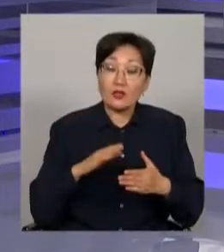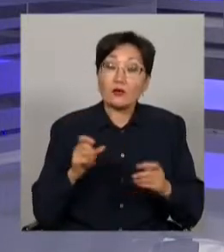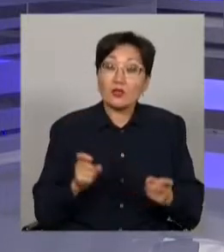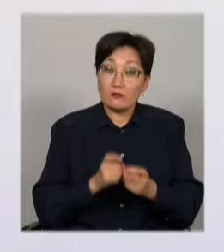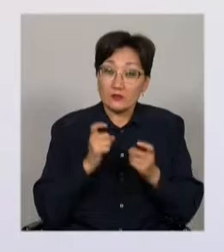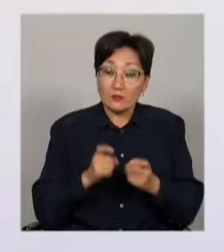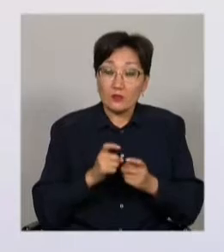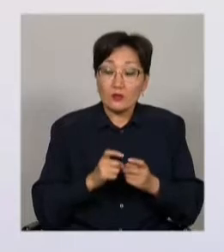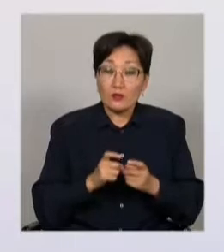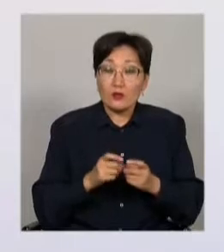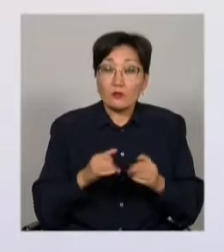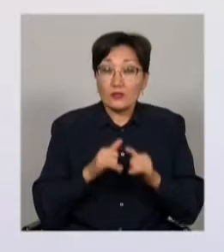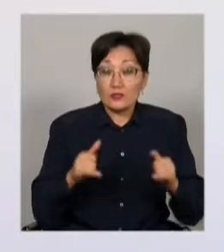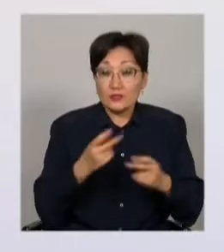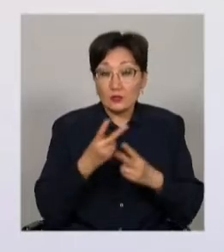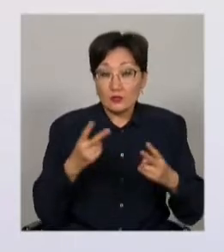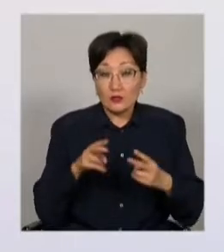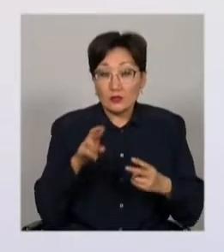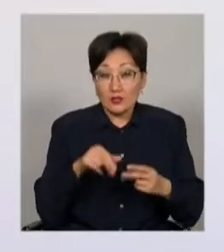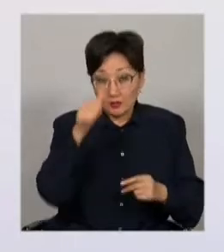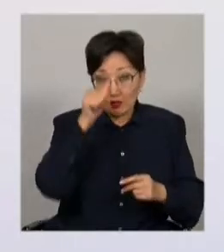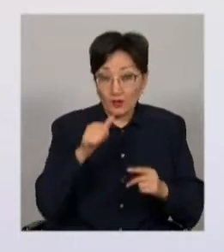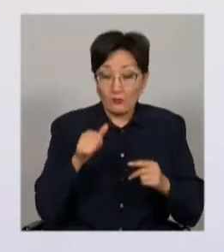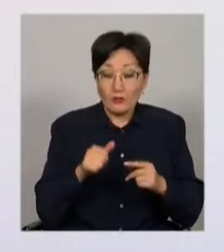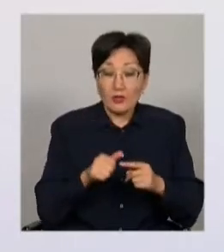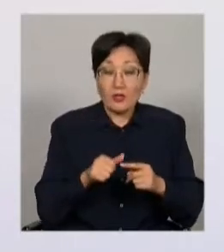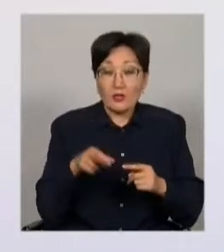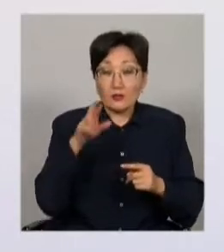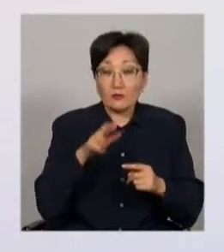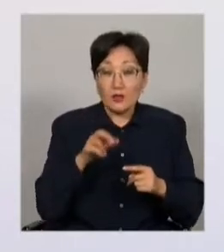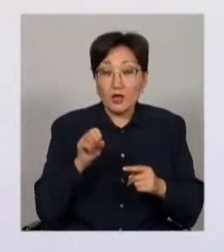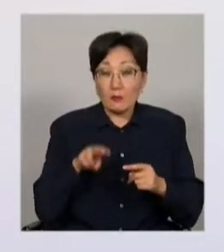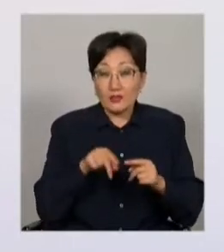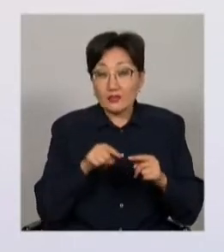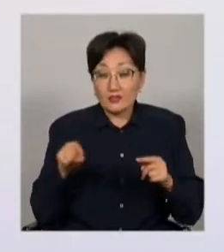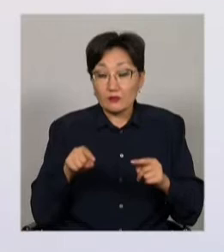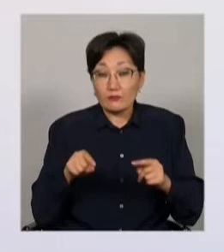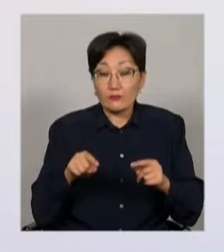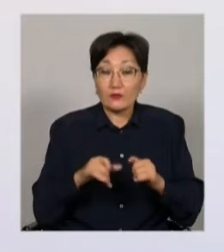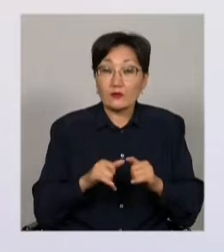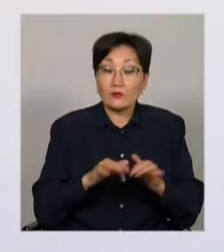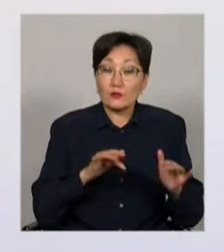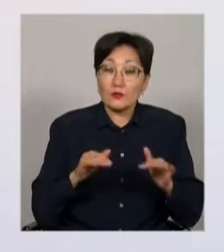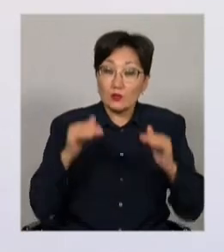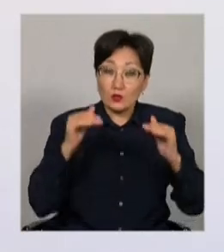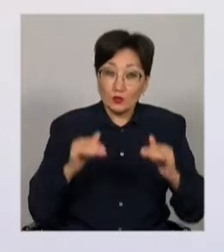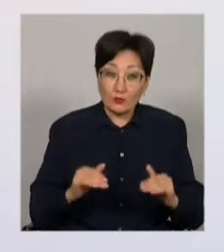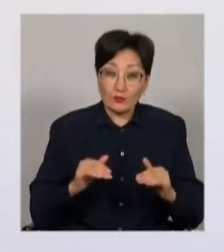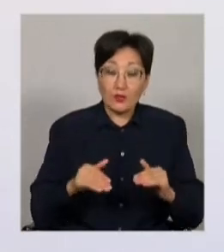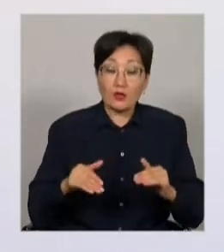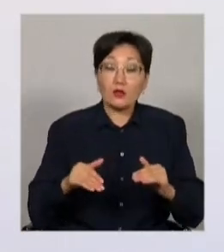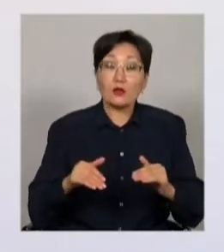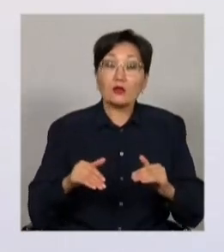Жалпы динамиканы қарайтын болсақ, қаңтар айынан төмен қарай, яғни қаңтар мен сәуір айларында динамика төмен түскен, яғни